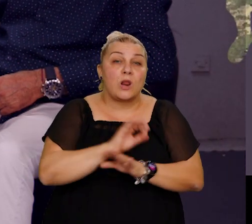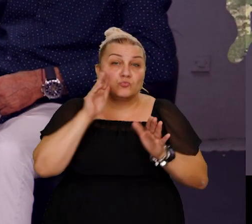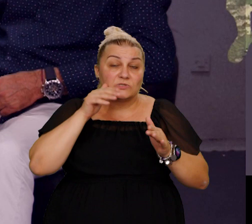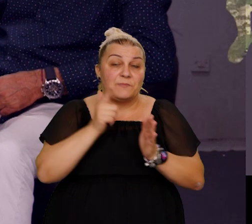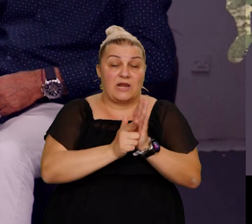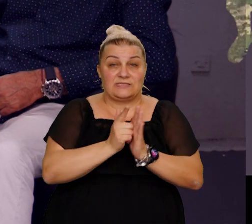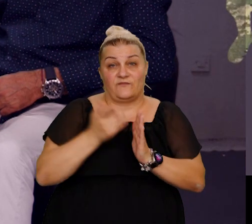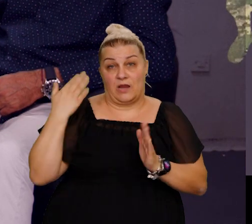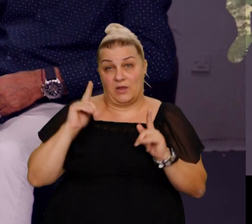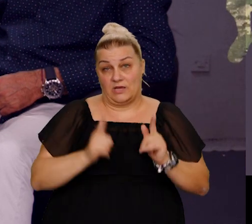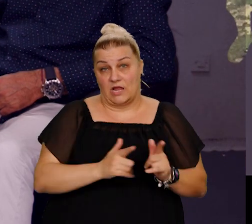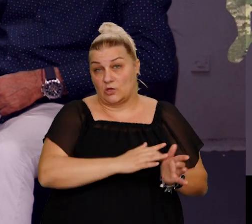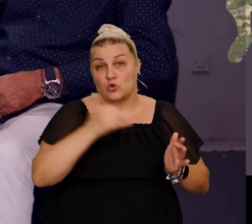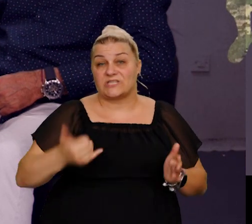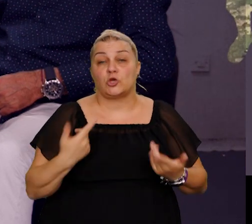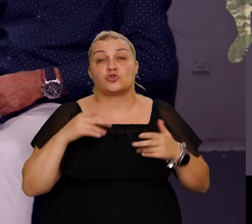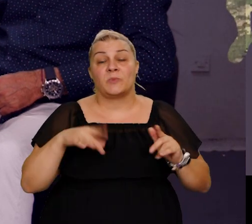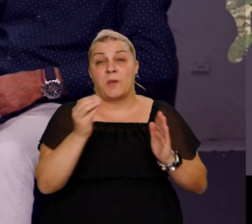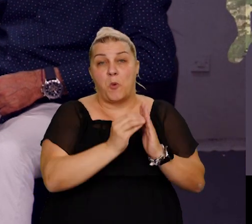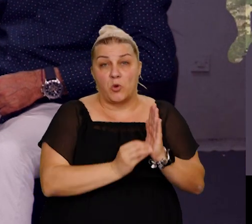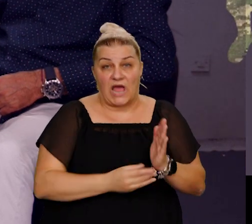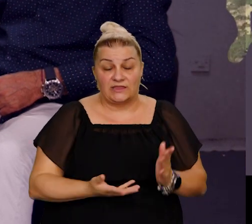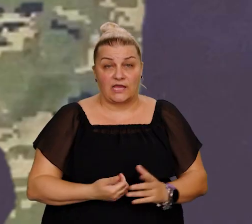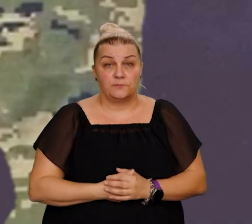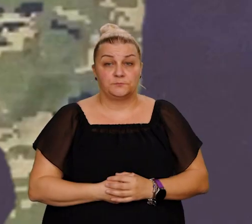za sada do kojih smo mi podataka došli.